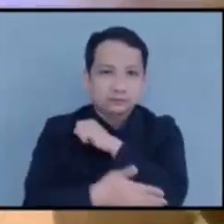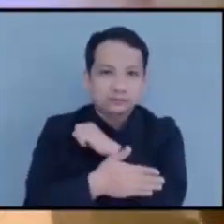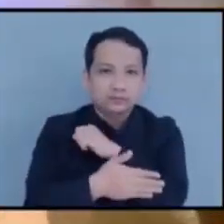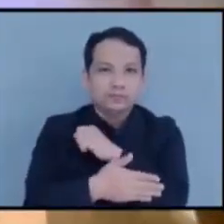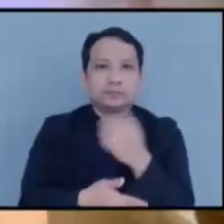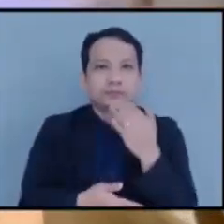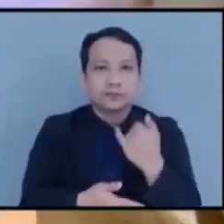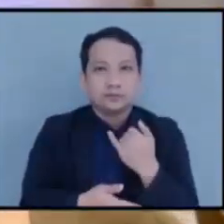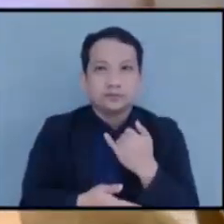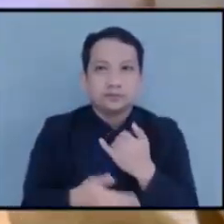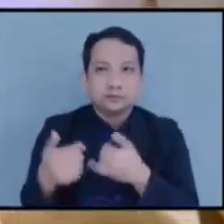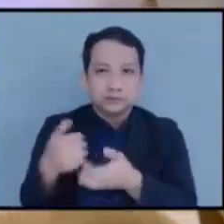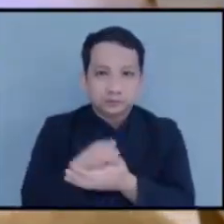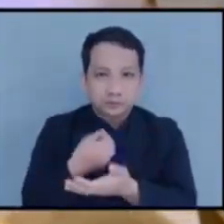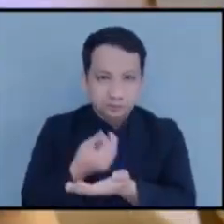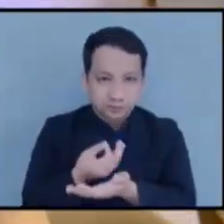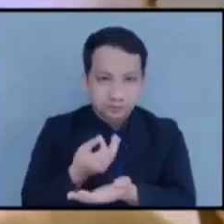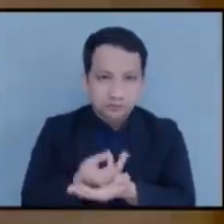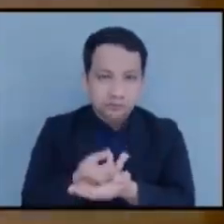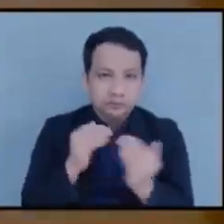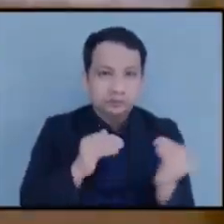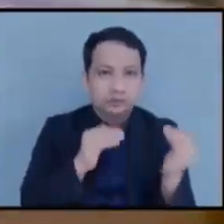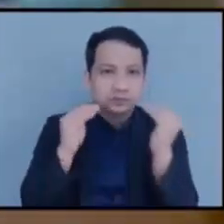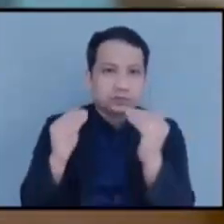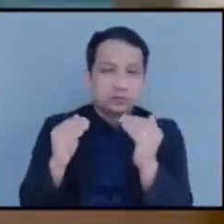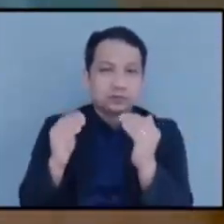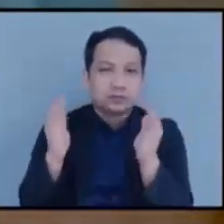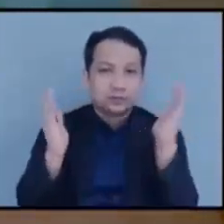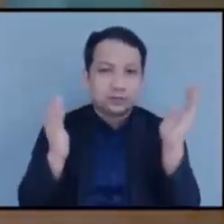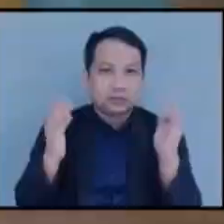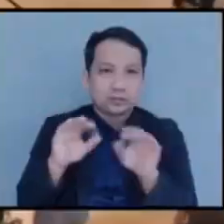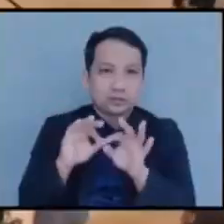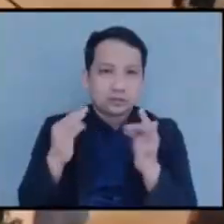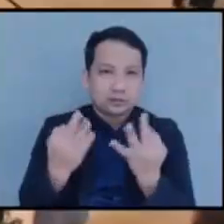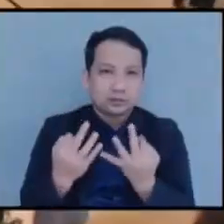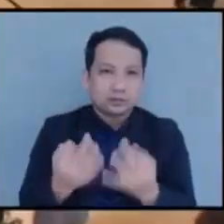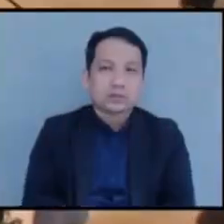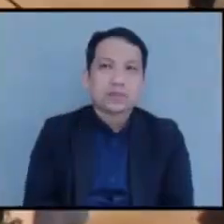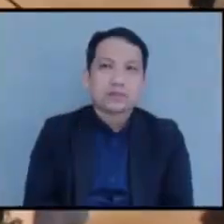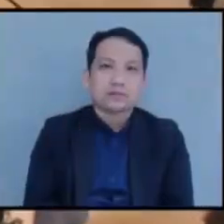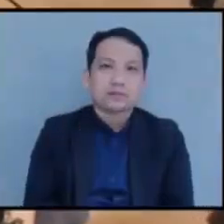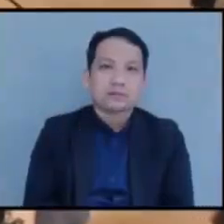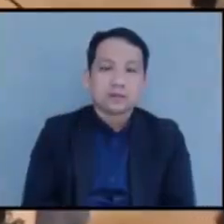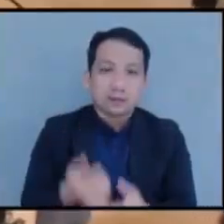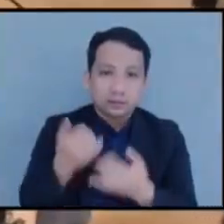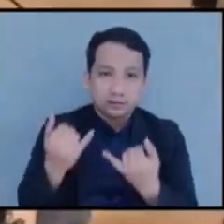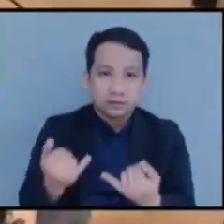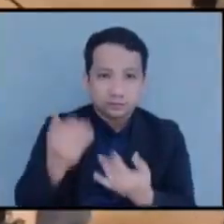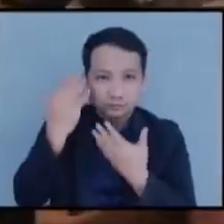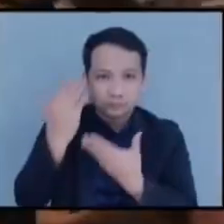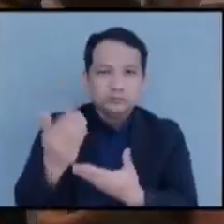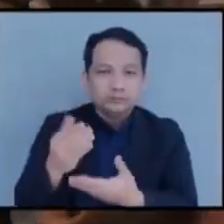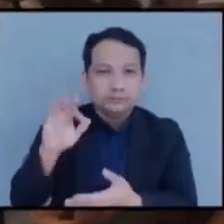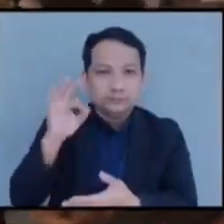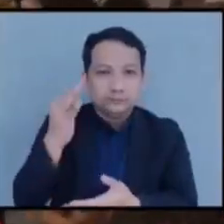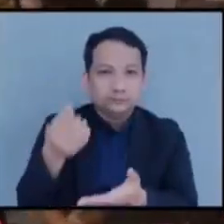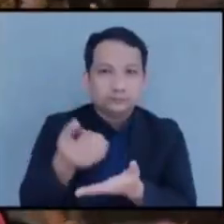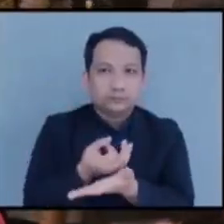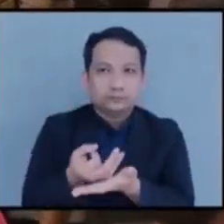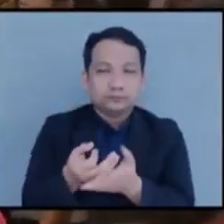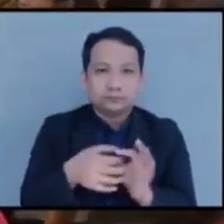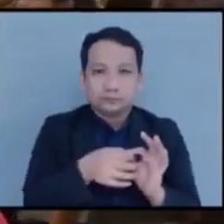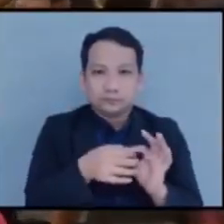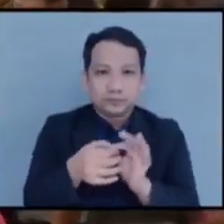kumita at maiangat ang pamumuhay ng kanilang pamilya. Kaya naman bawat sentimong kanilang kinikita